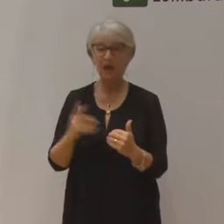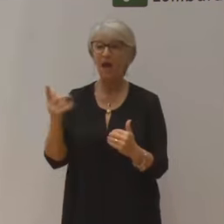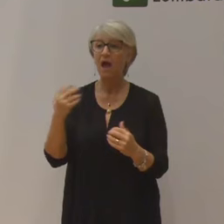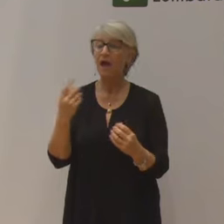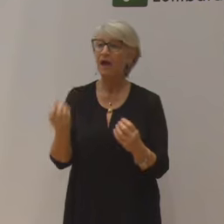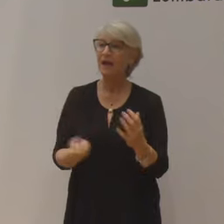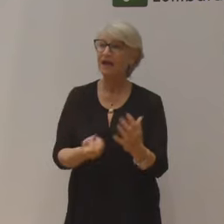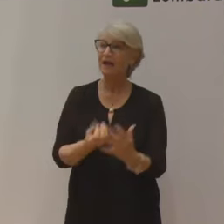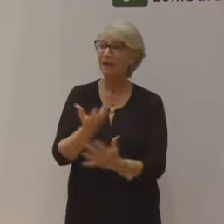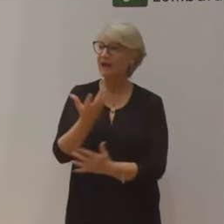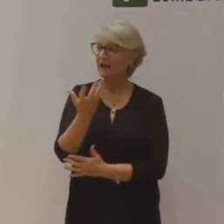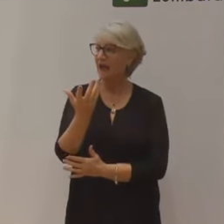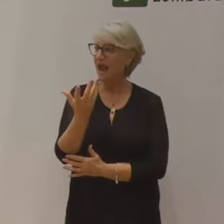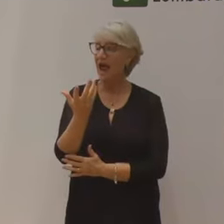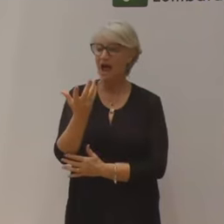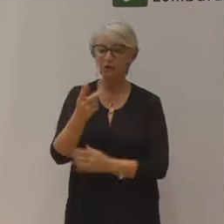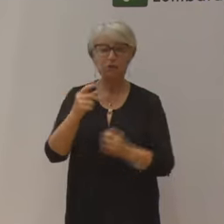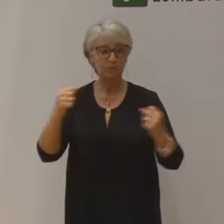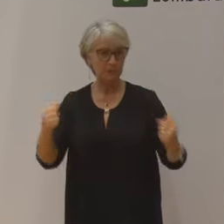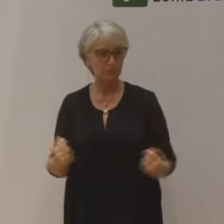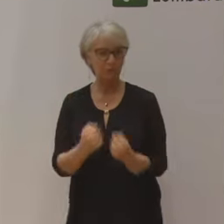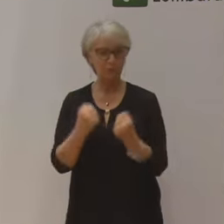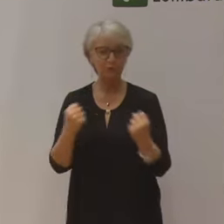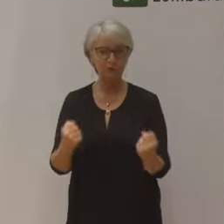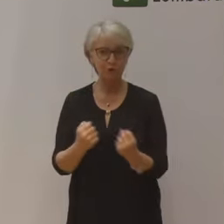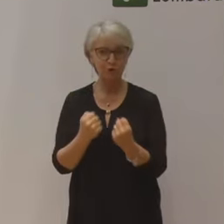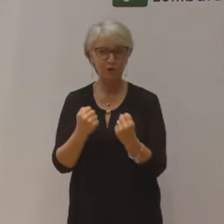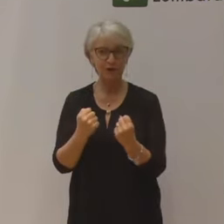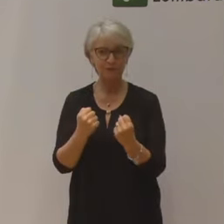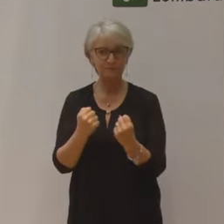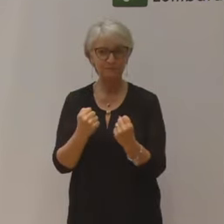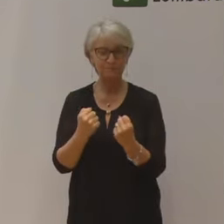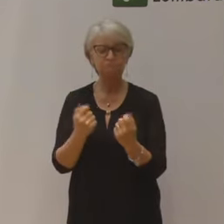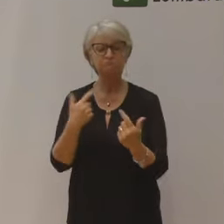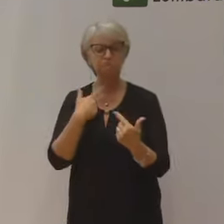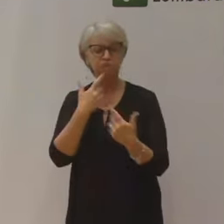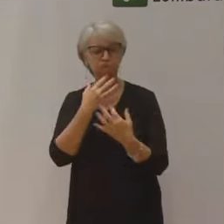Consiglio regionale l'iter istruttorio di approvazione. Ritengo giusto e